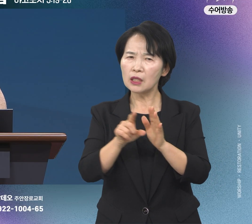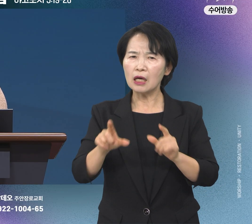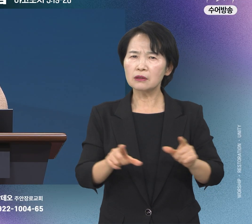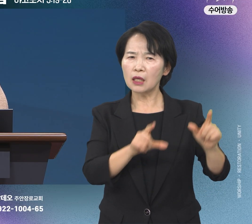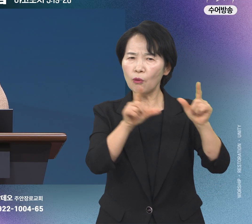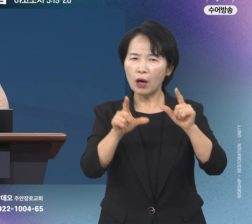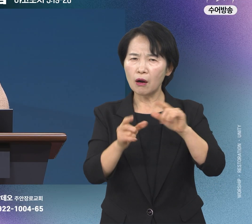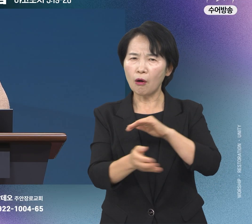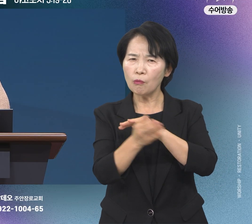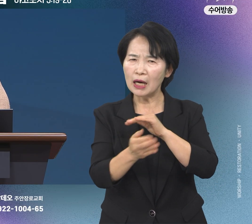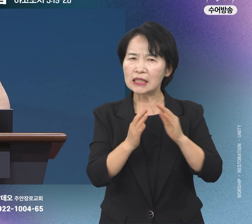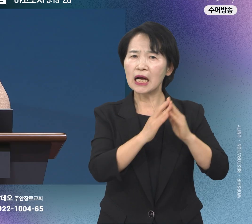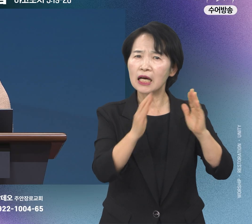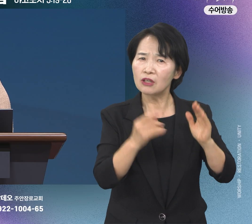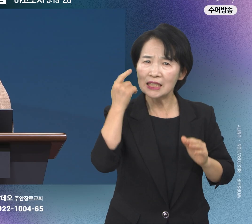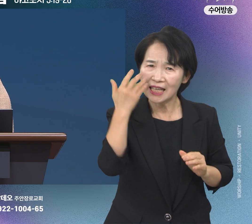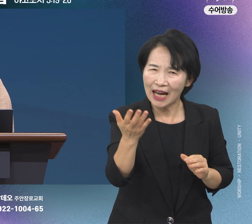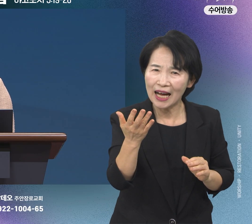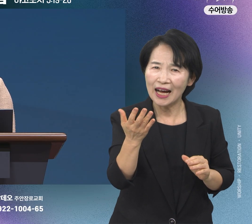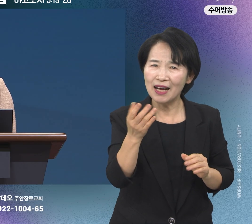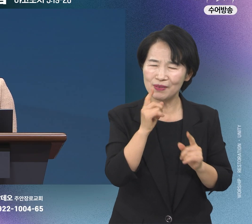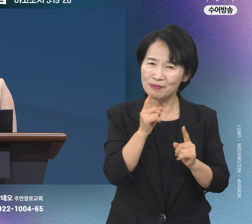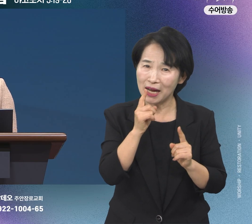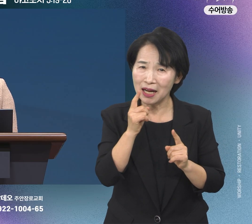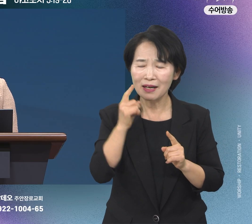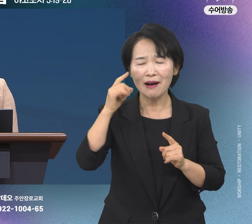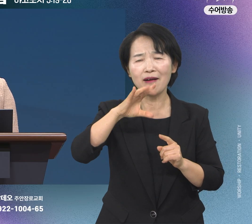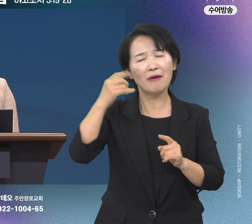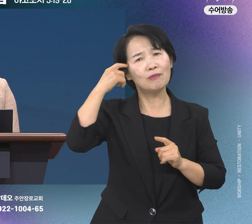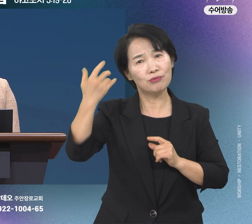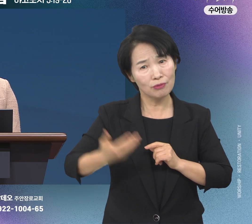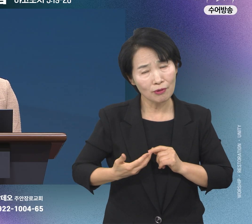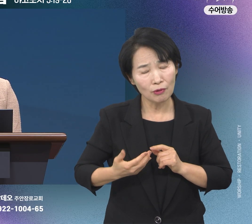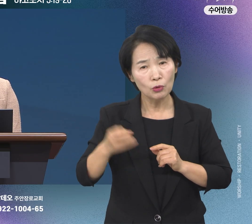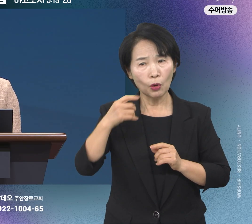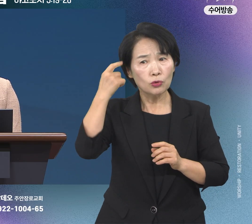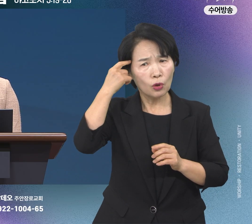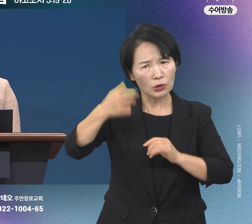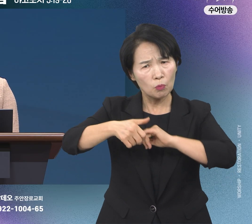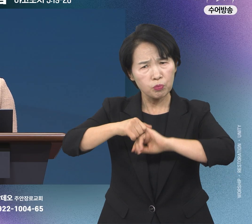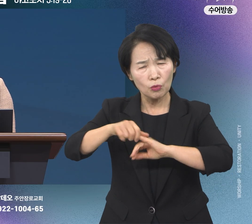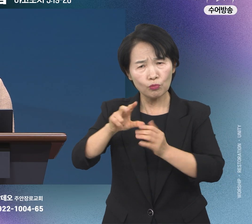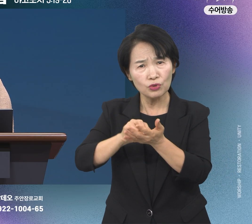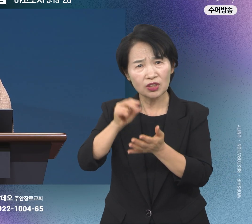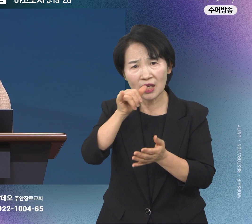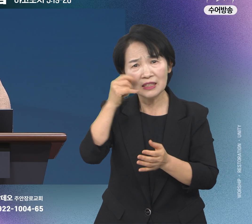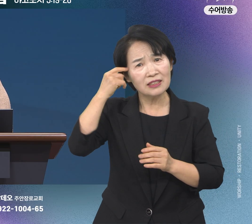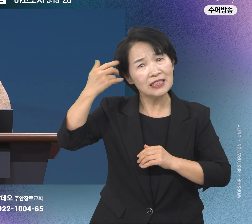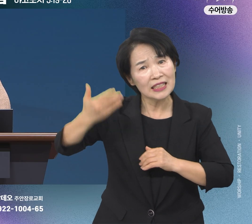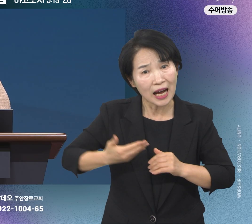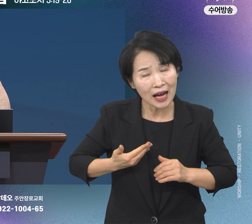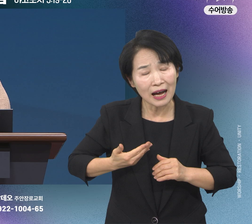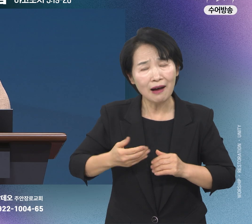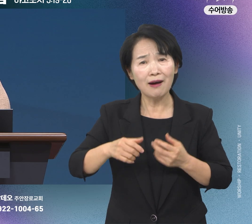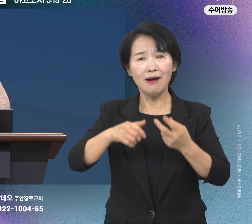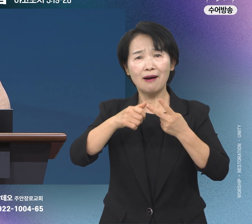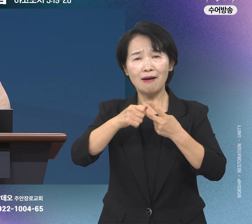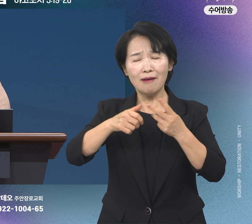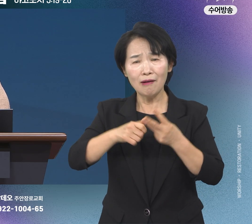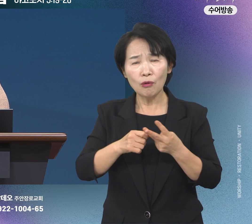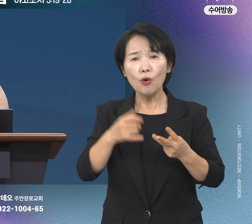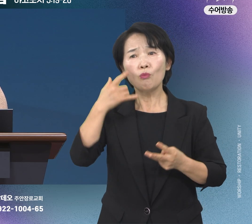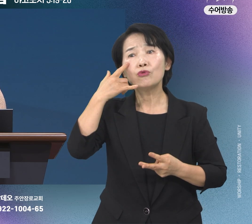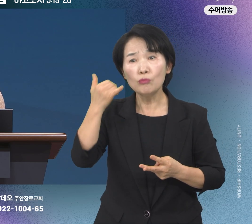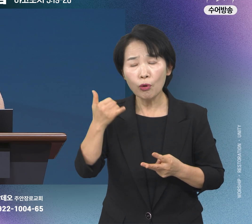가정에서 자랐니? 혹은 그때 당시 정신적으로 문제는 있지 않았니? 아니면 부모님이 신앙생활에 대해서